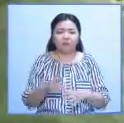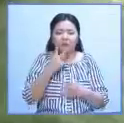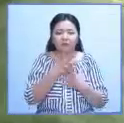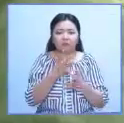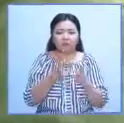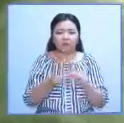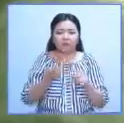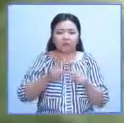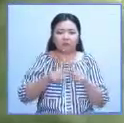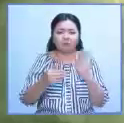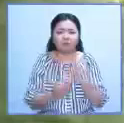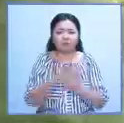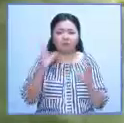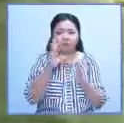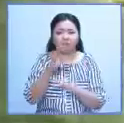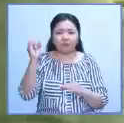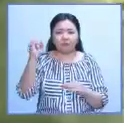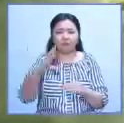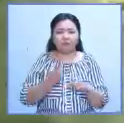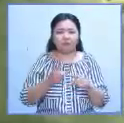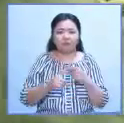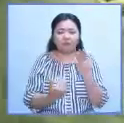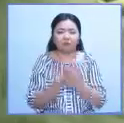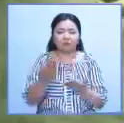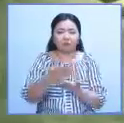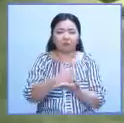түсінікті. Олай болса, күніне бұл жерден қанша тонна